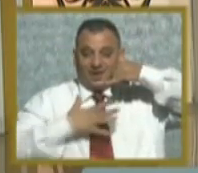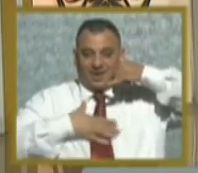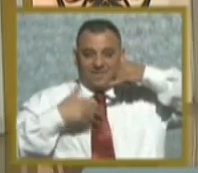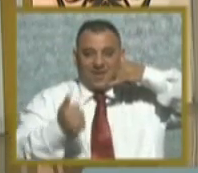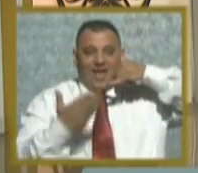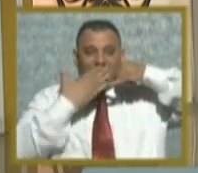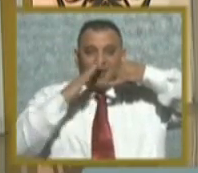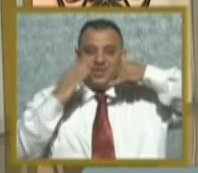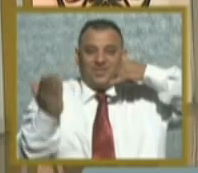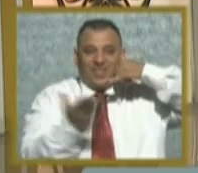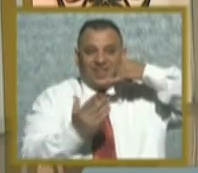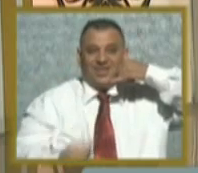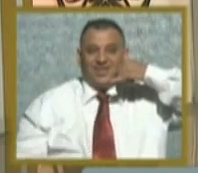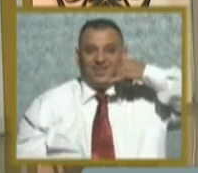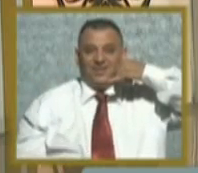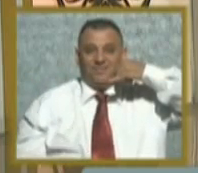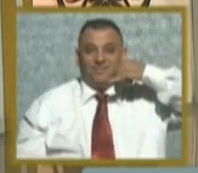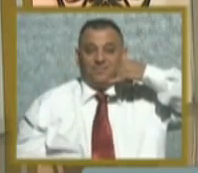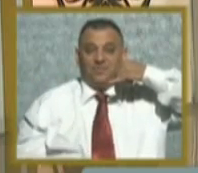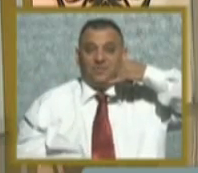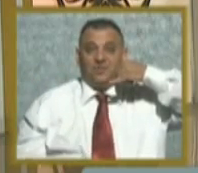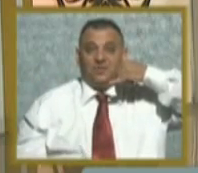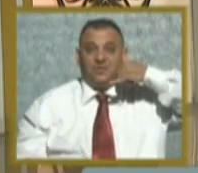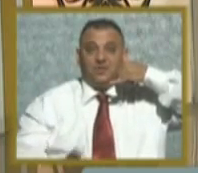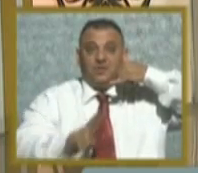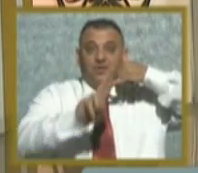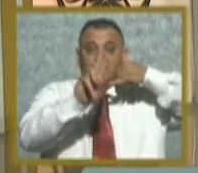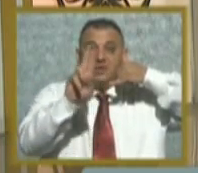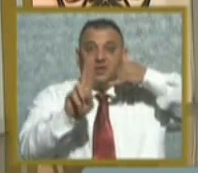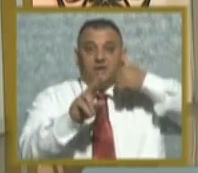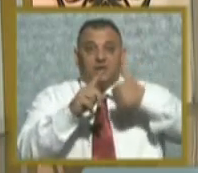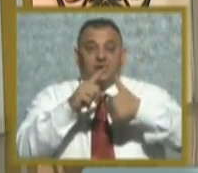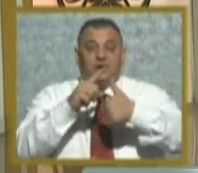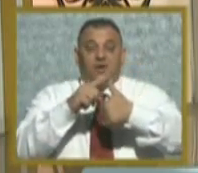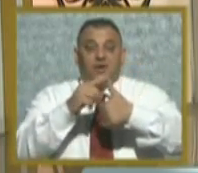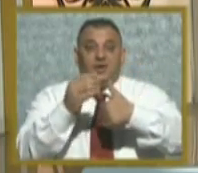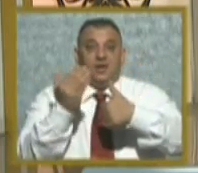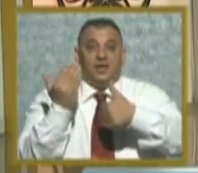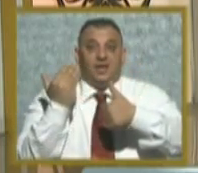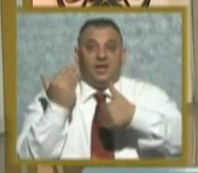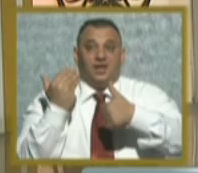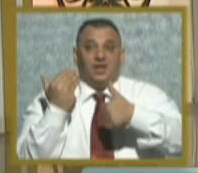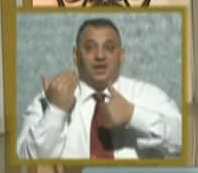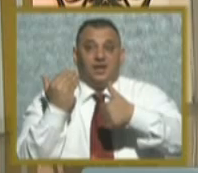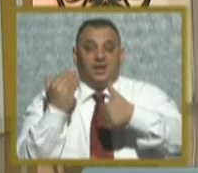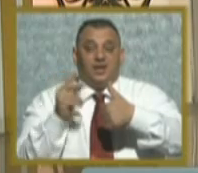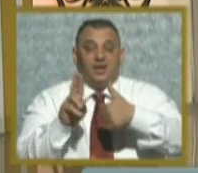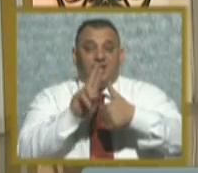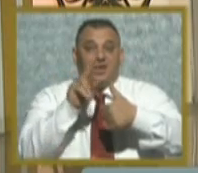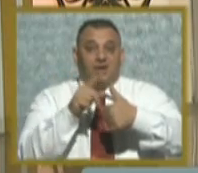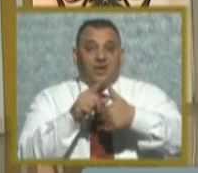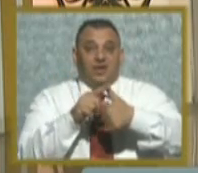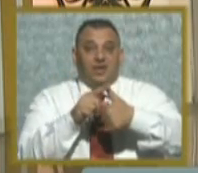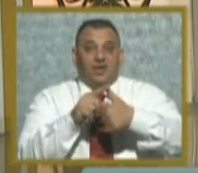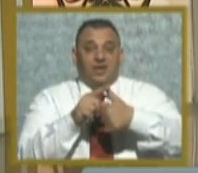الحال؟ أهلا وسهلا، مرحبا. أقول لك طرحت لك يا من السؤال وقلت لك ما. تفضل أخوي أحمد.